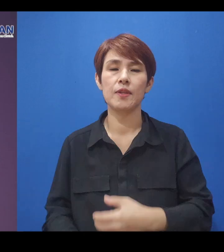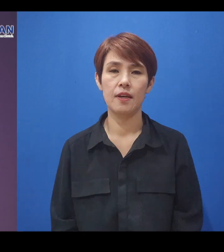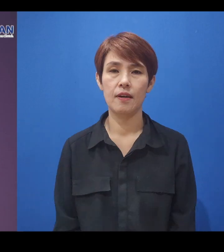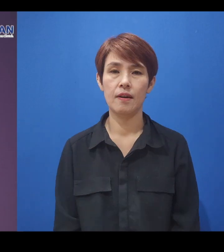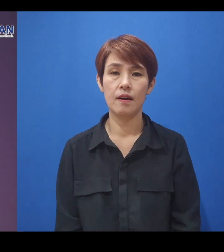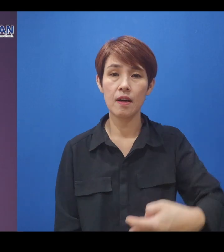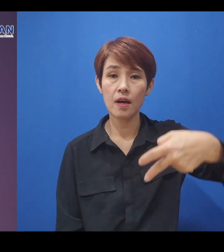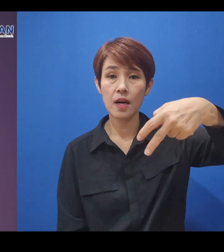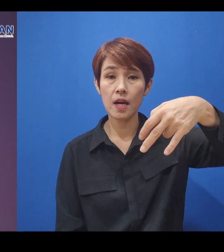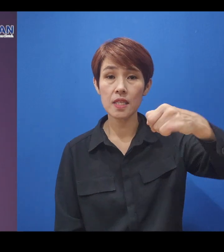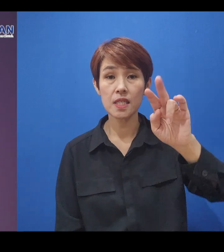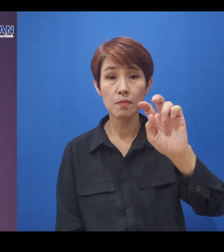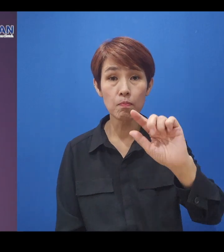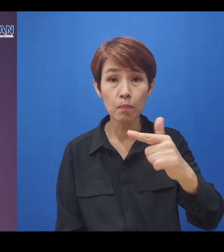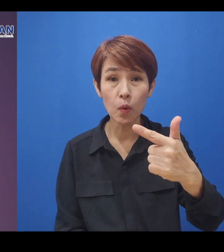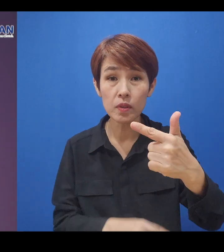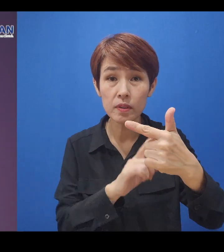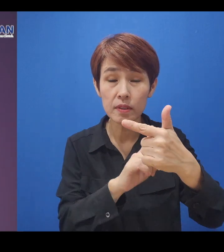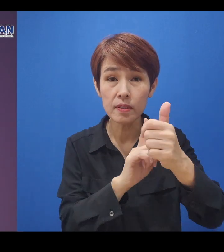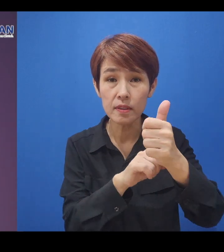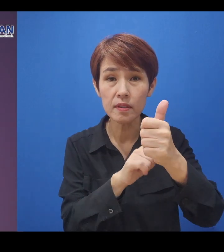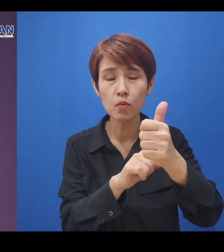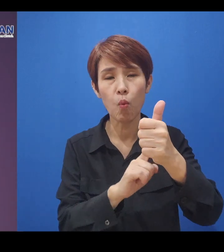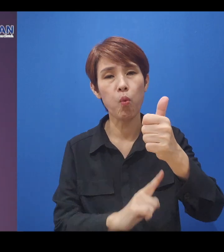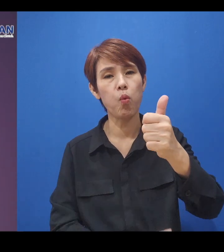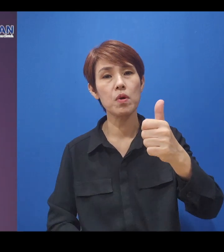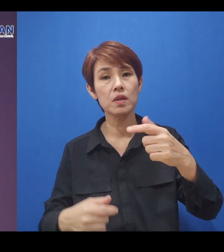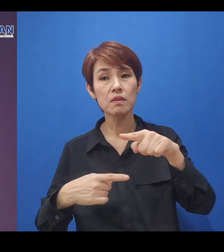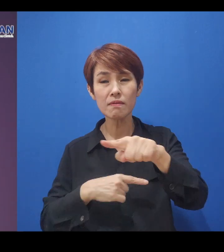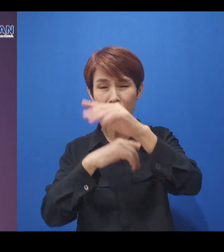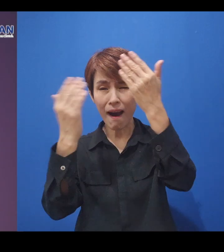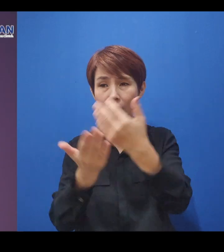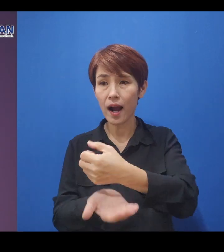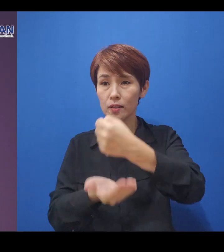시몬 입장에서는 대단한 일입니다.